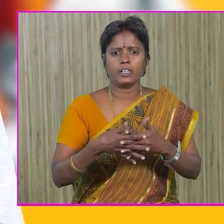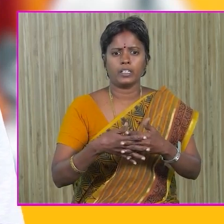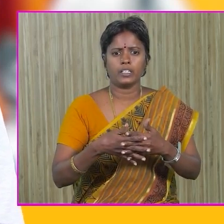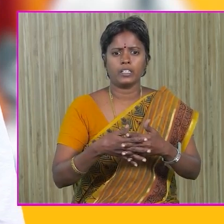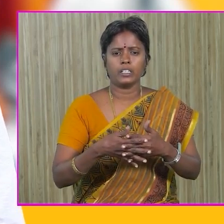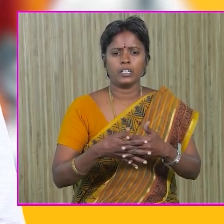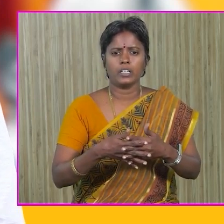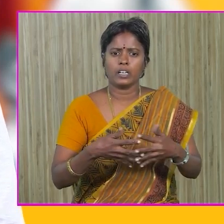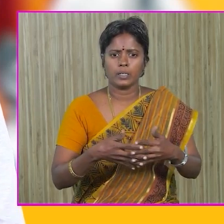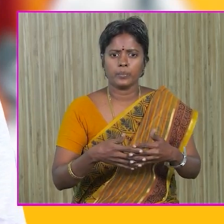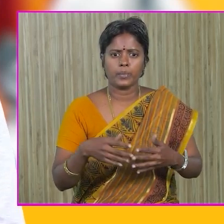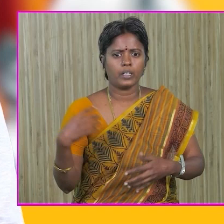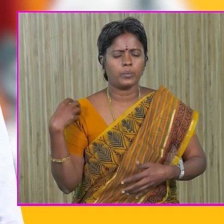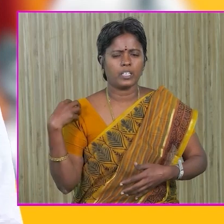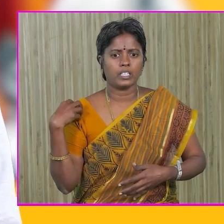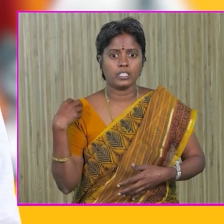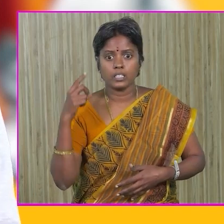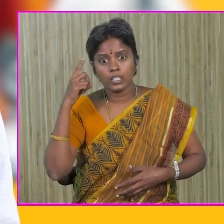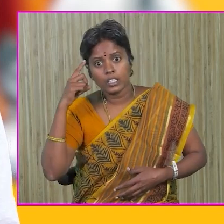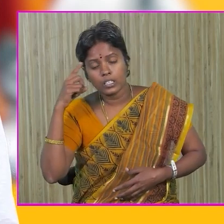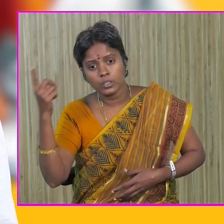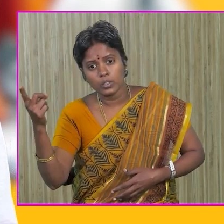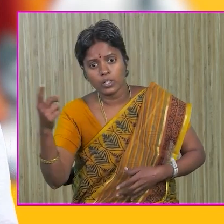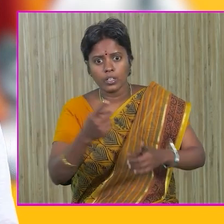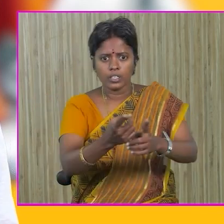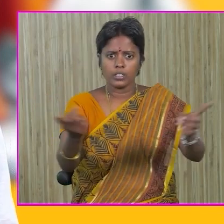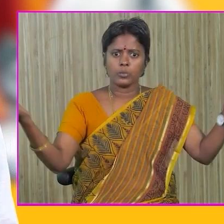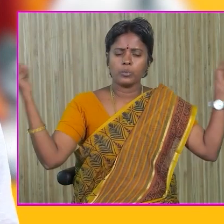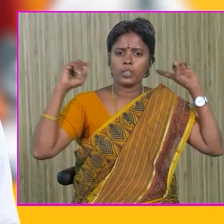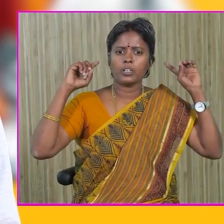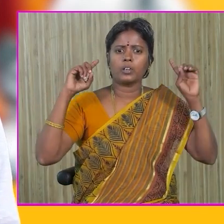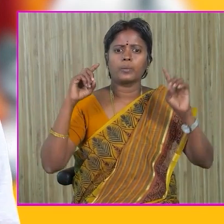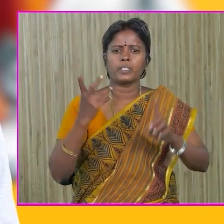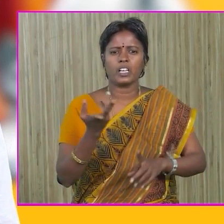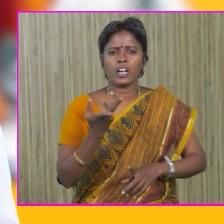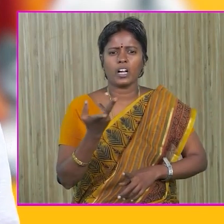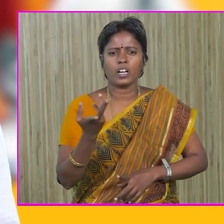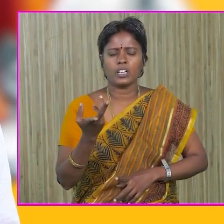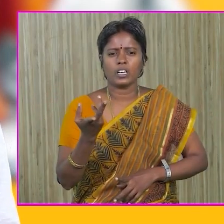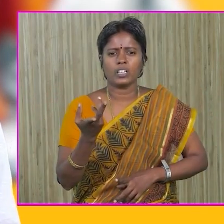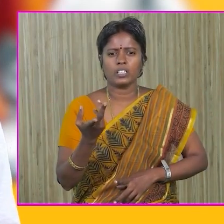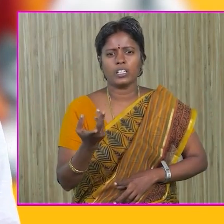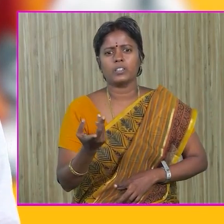கொள்ளலாம். இவ்வுலகம் யாரால் இயங்குவதாக திருக்குறள் கூறுகிறது.